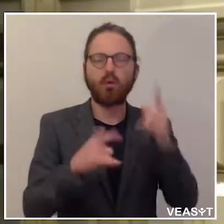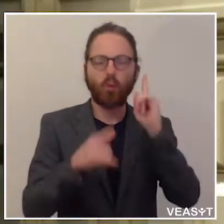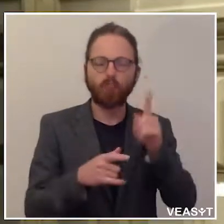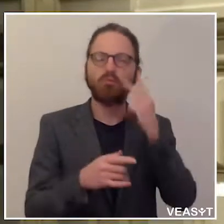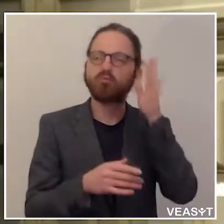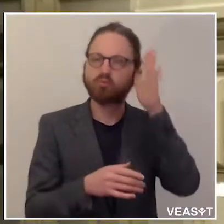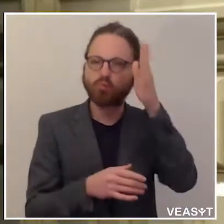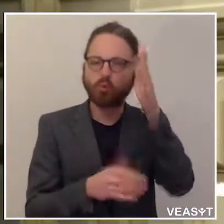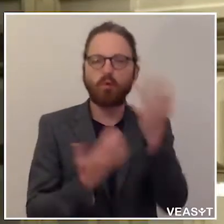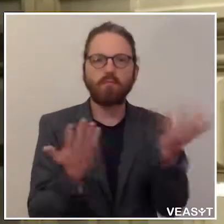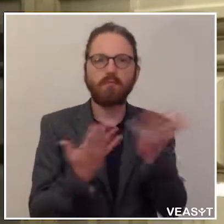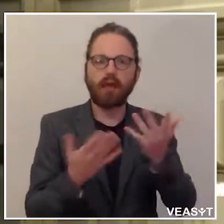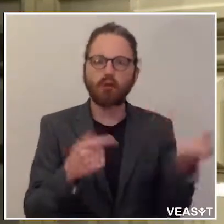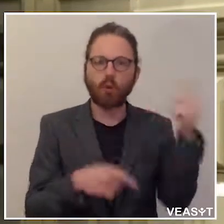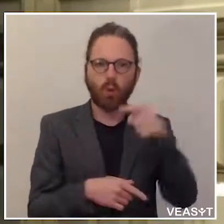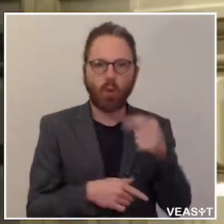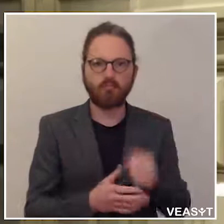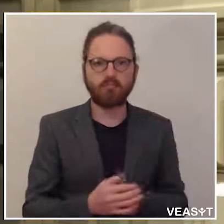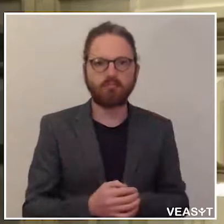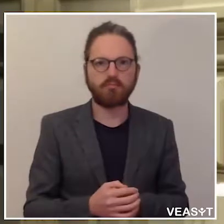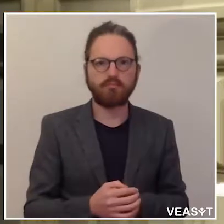nafta state